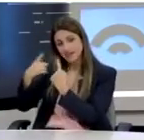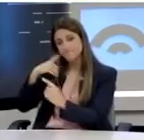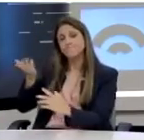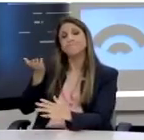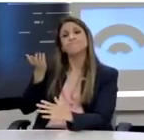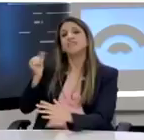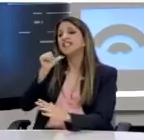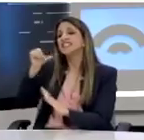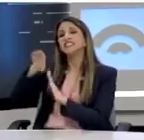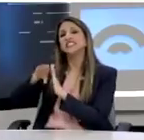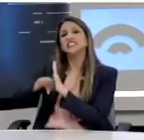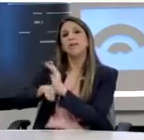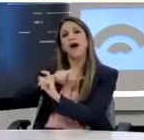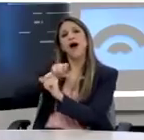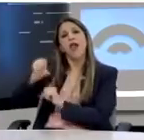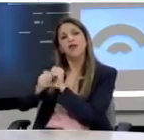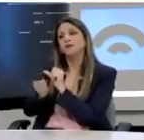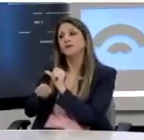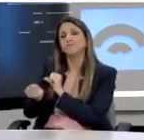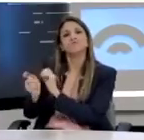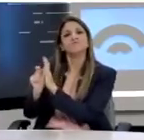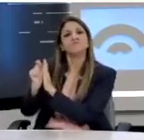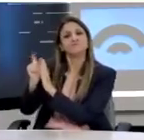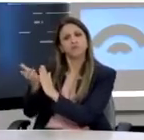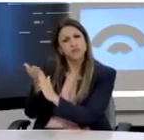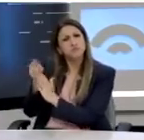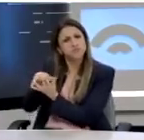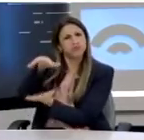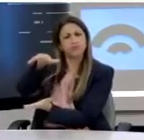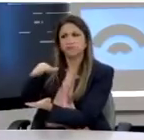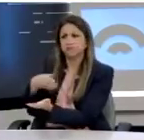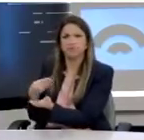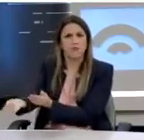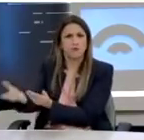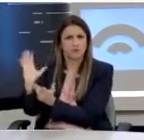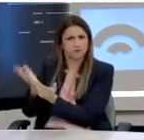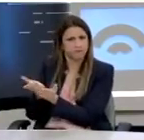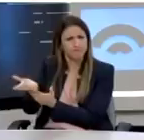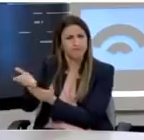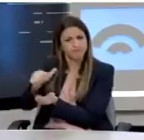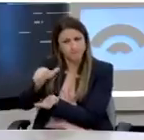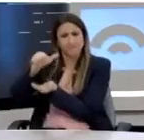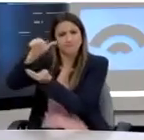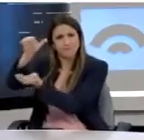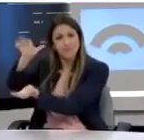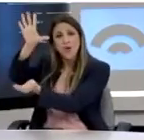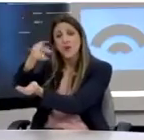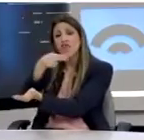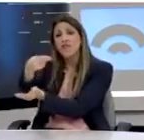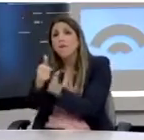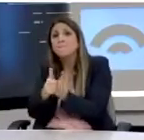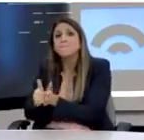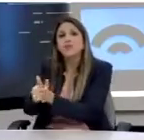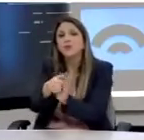κατέθεσε συνταγματικές αλλαγές από τη δική μας πλευρά που είχαν να κάνουν αποκλειστικά με το θέμα της